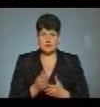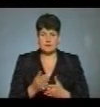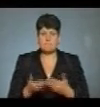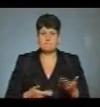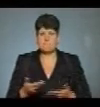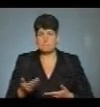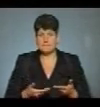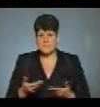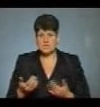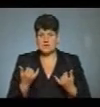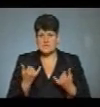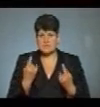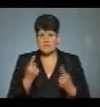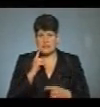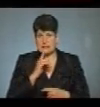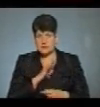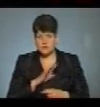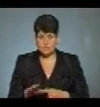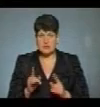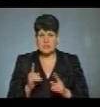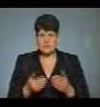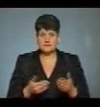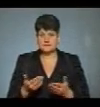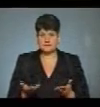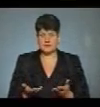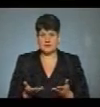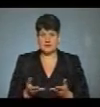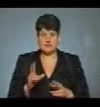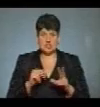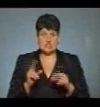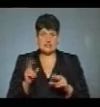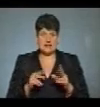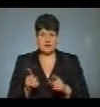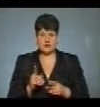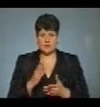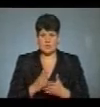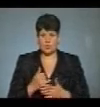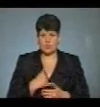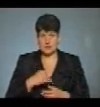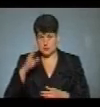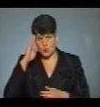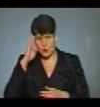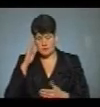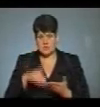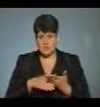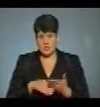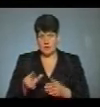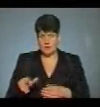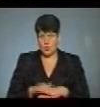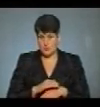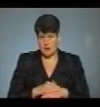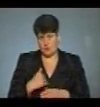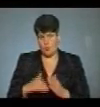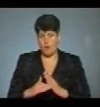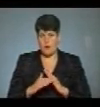Але зараз великі незручності, навіть з добиранням. Та дуже щасливі, що ще є такі в нас хлопці-волонтери, які нам